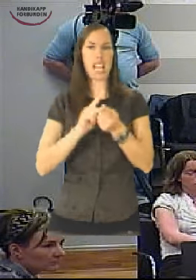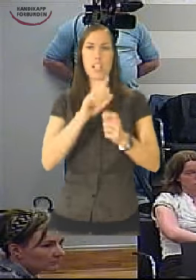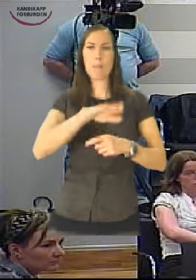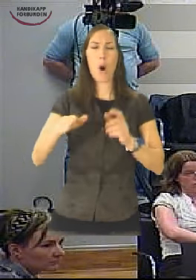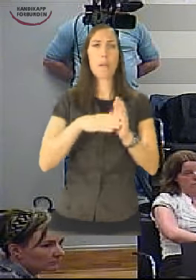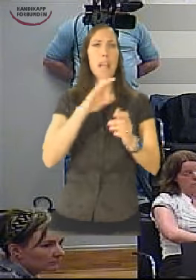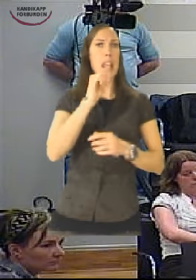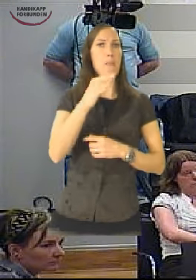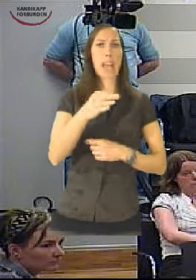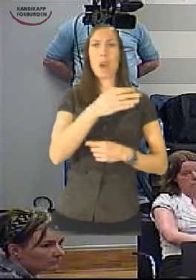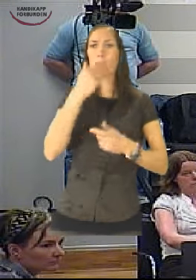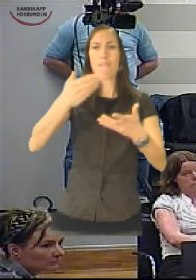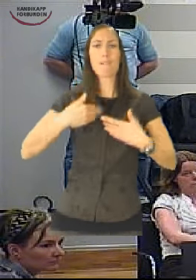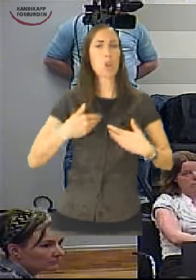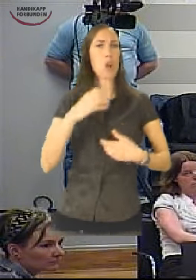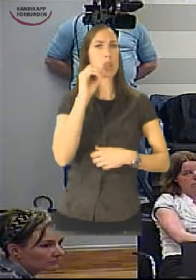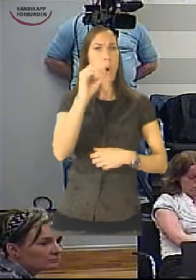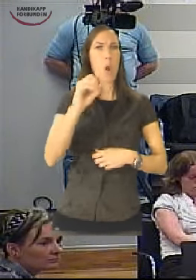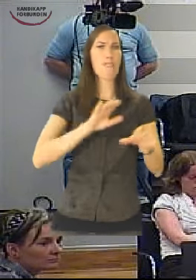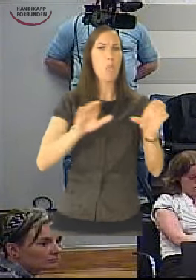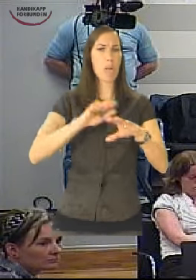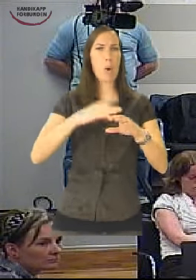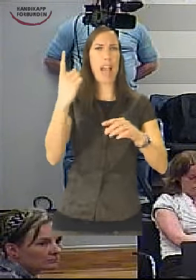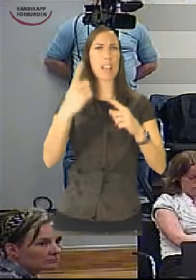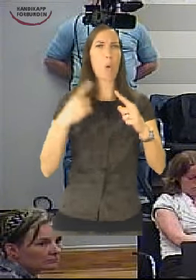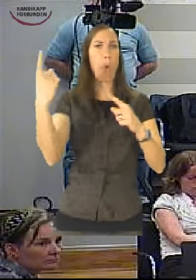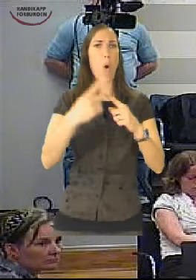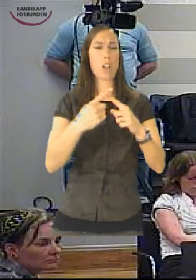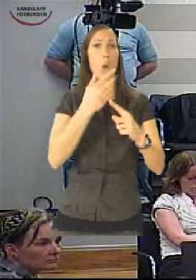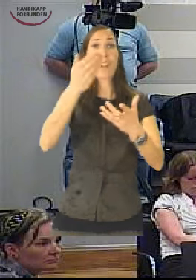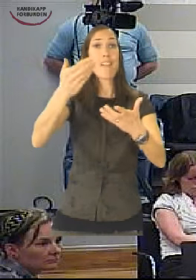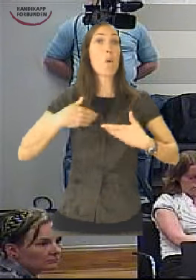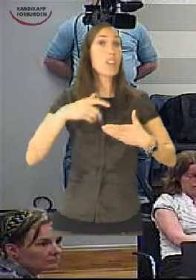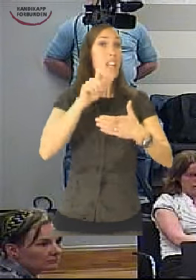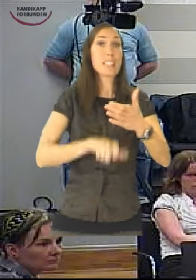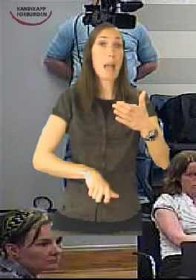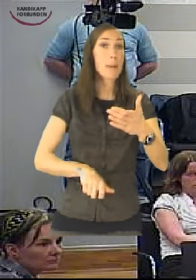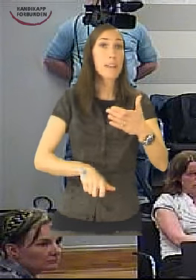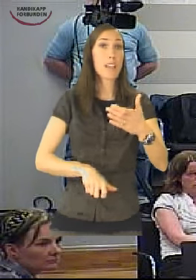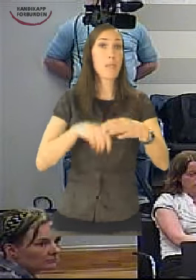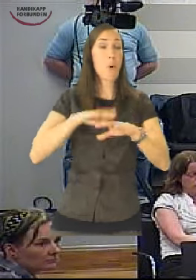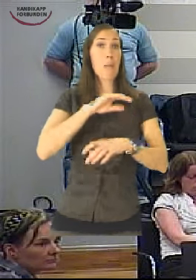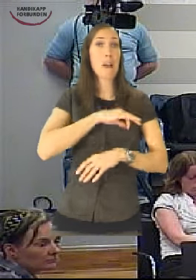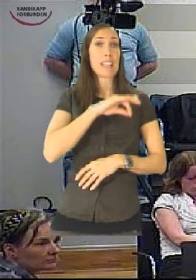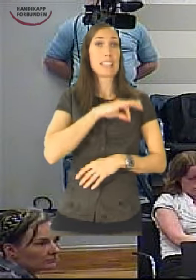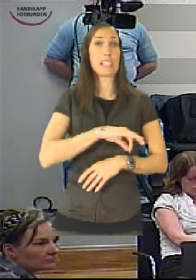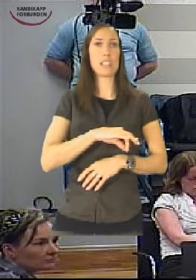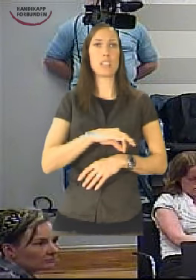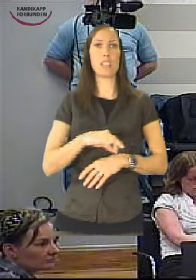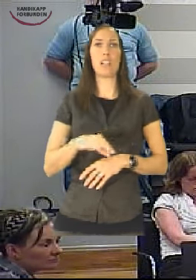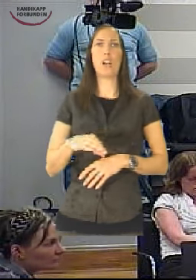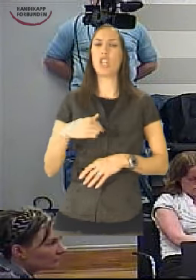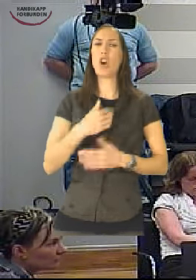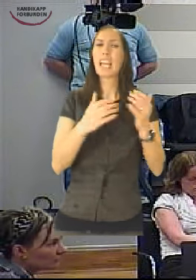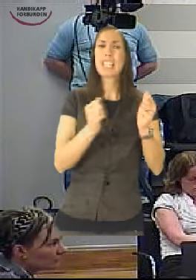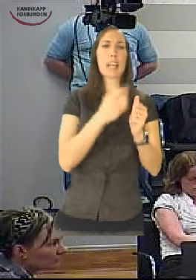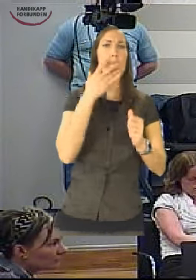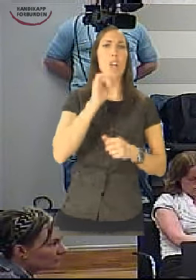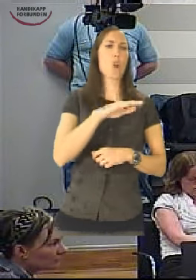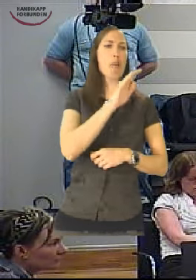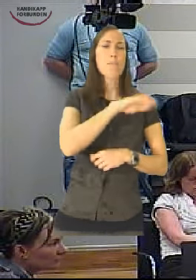helst vård under ett år. Han får till och med inte ens recept utskrivet. Och där måste det bli, vi har pratat ingenting om barn och